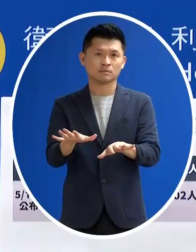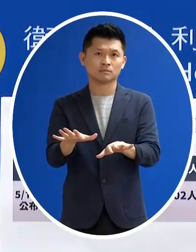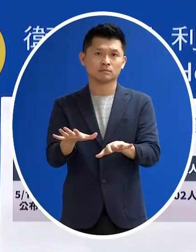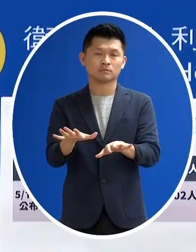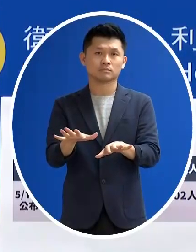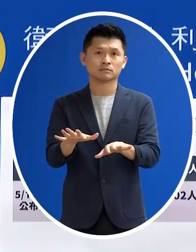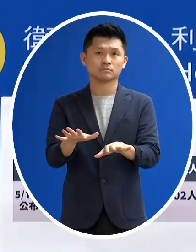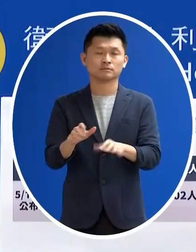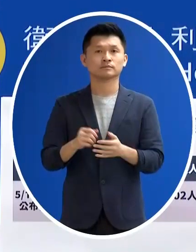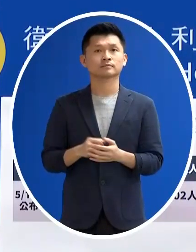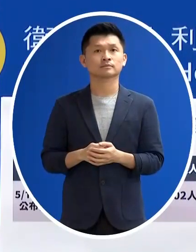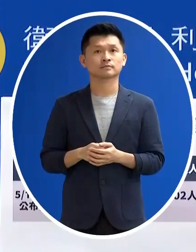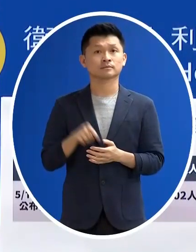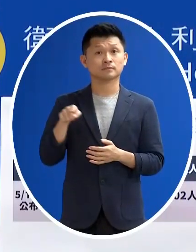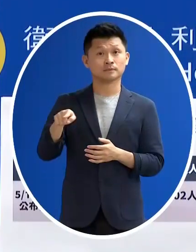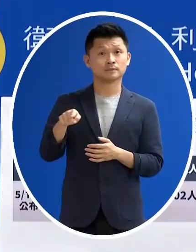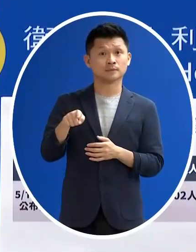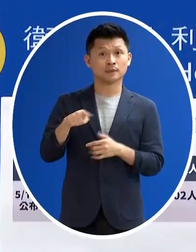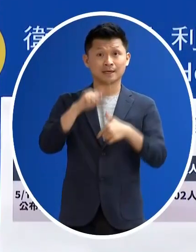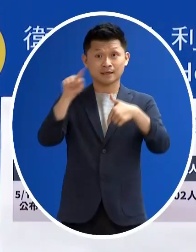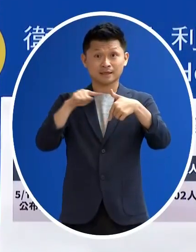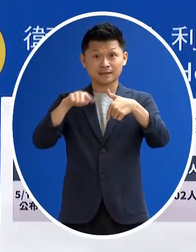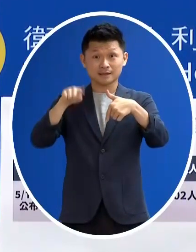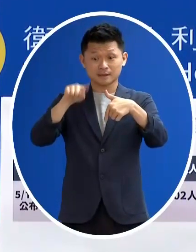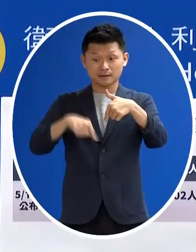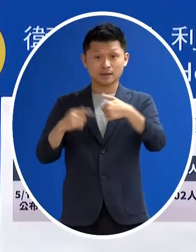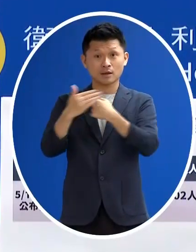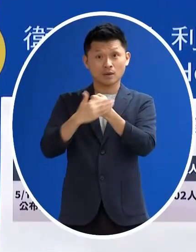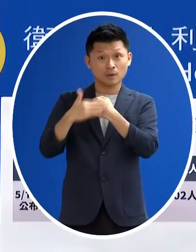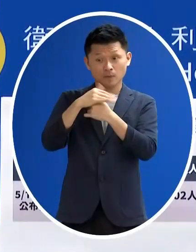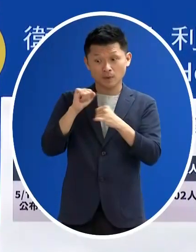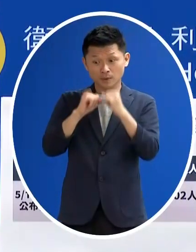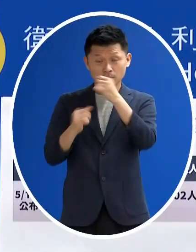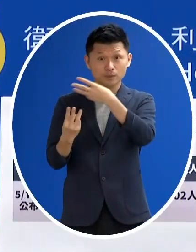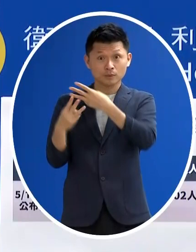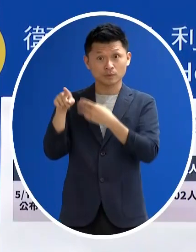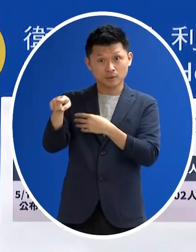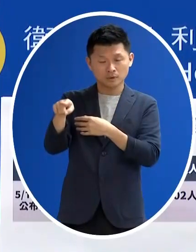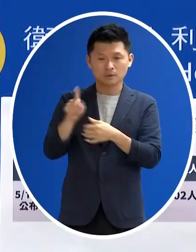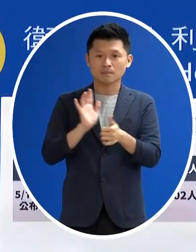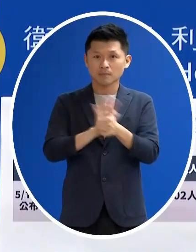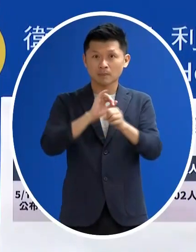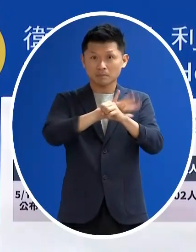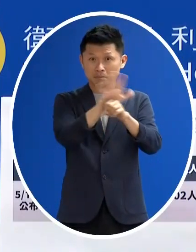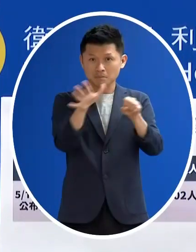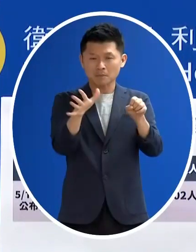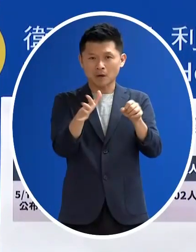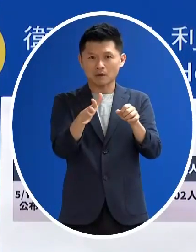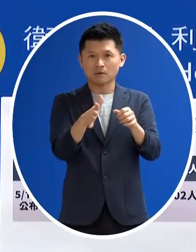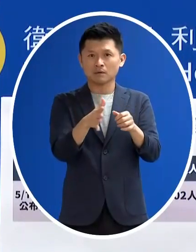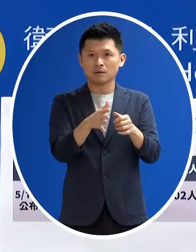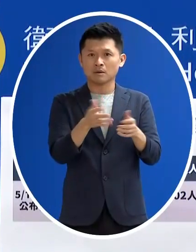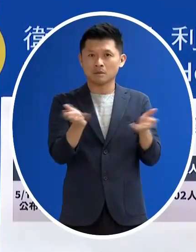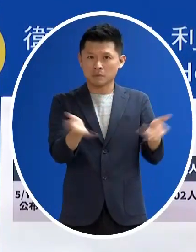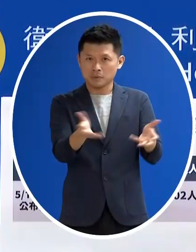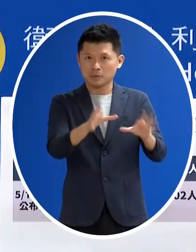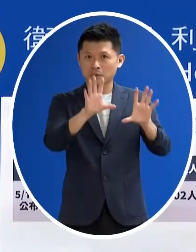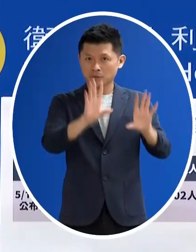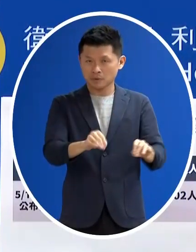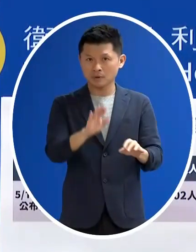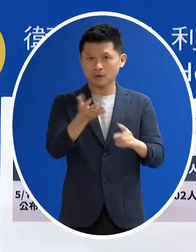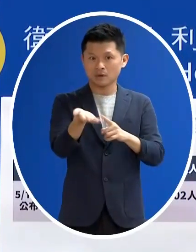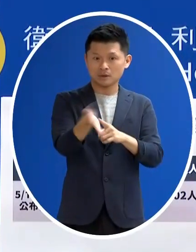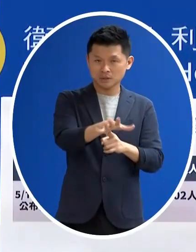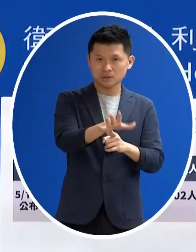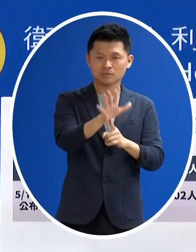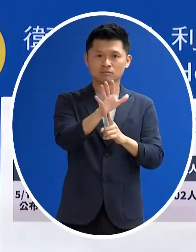这个Ivermectin 是有降低COVID-19 病患的死亡率，也没有降低它